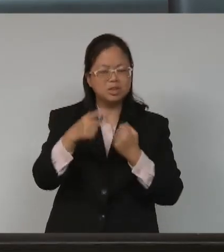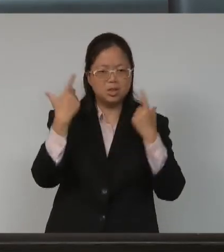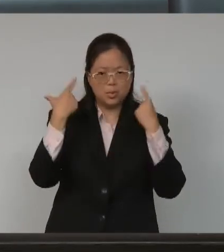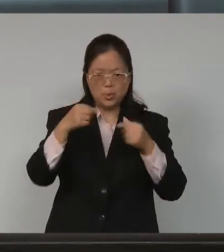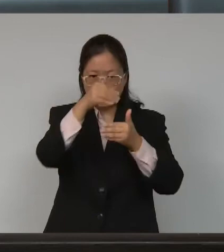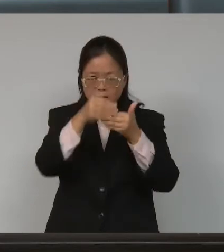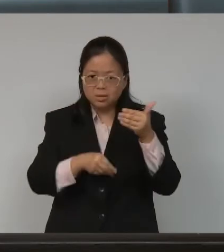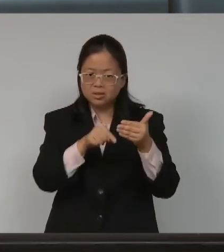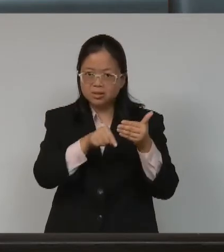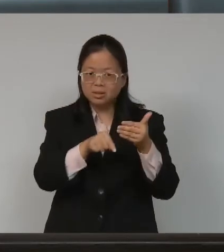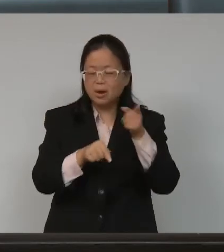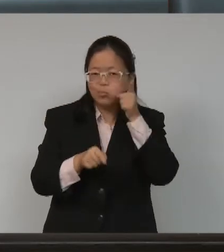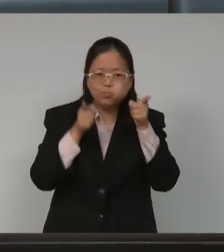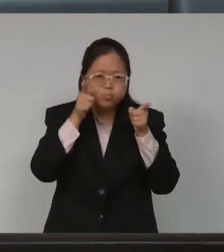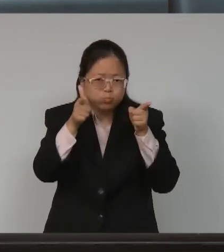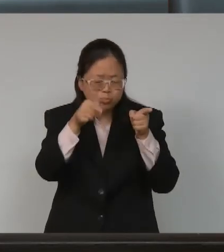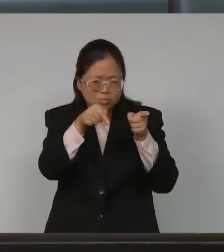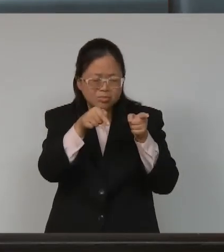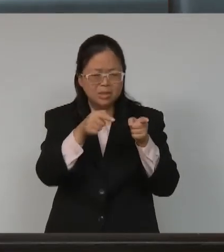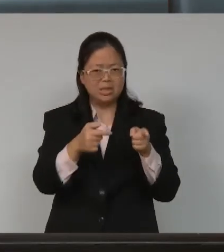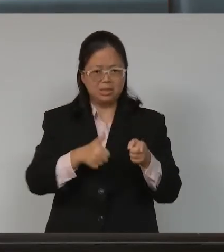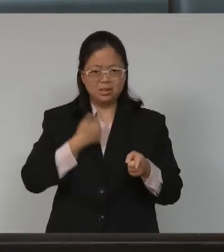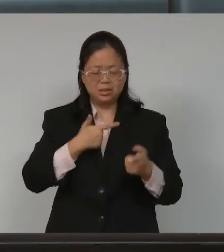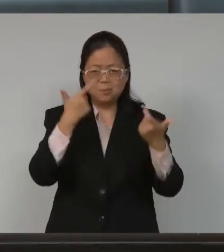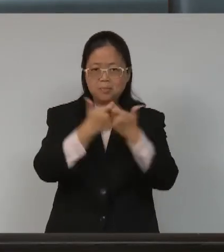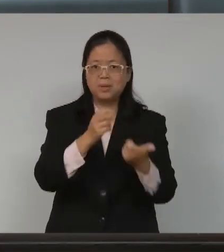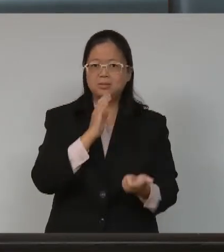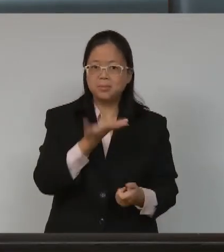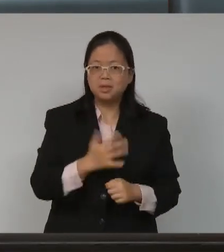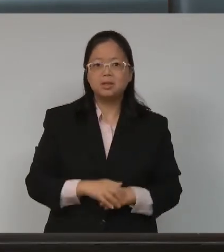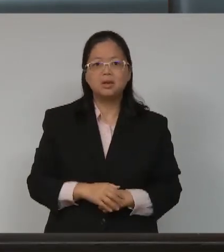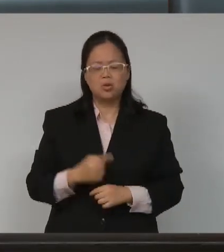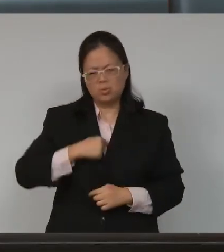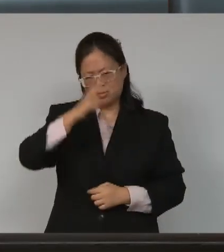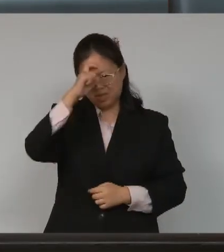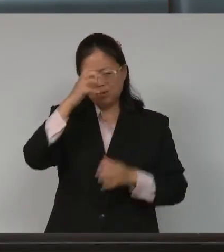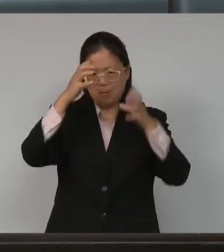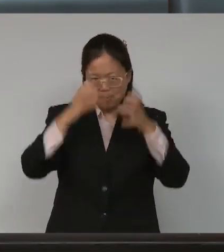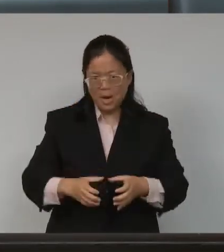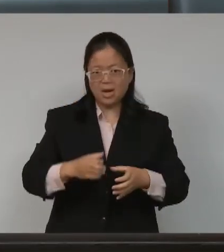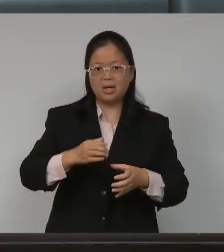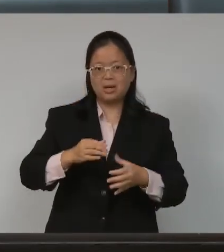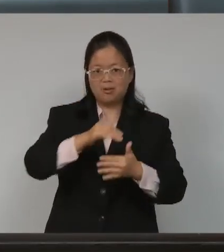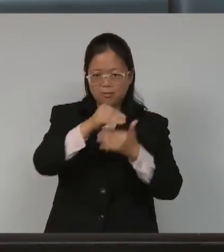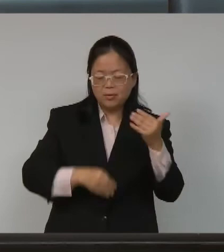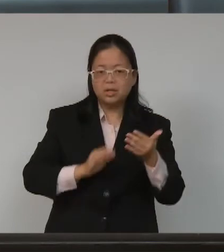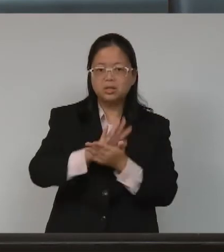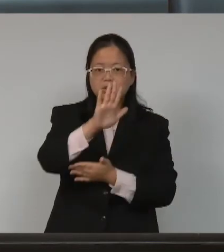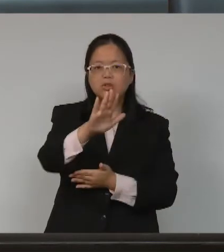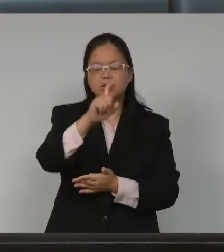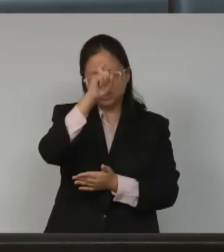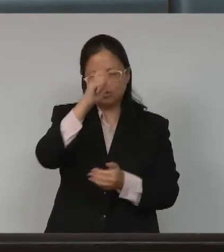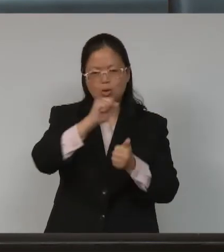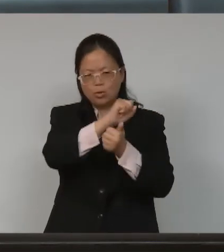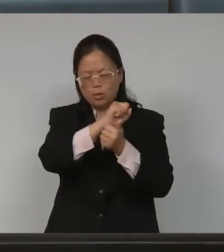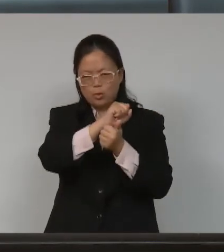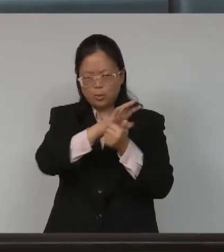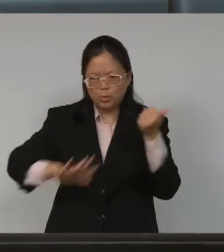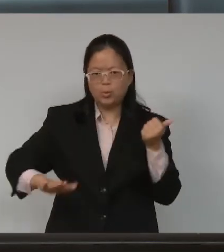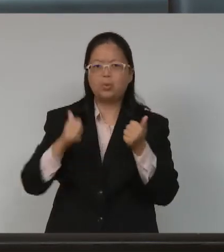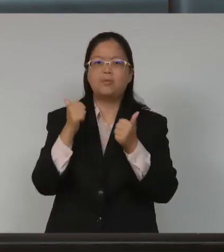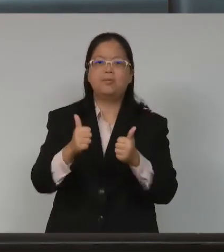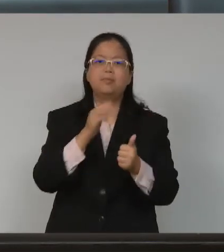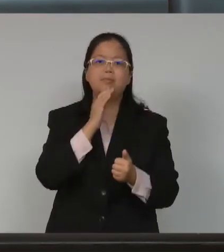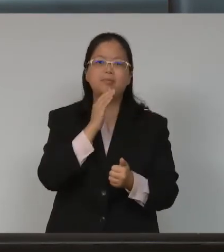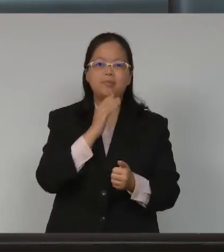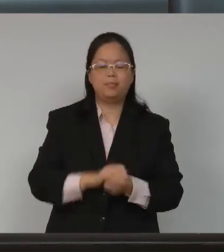的是一个好的原则？因为我们会希望的建立的一个制度是一个好的制度哦。那另外就